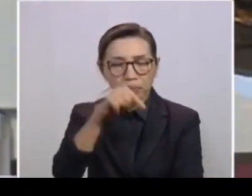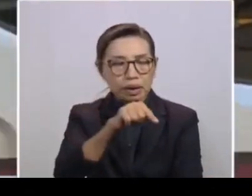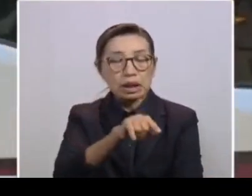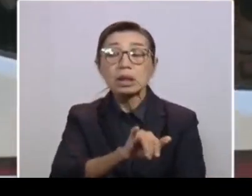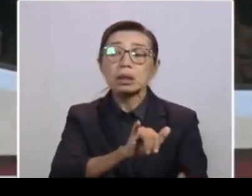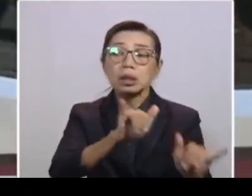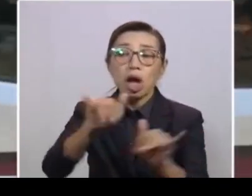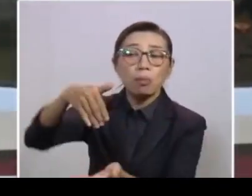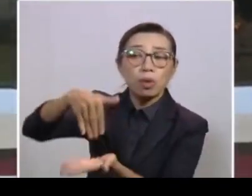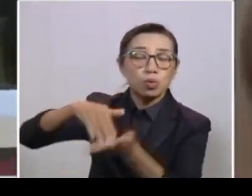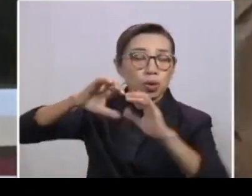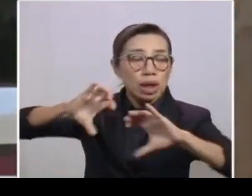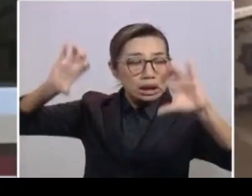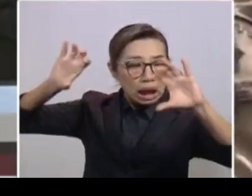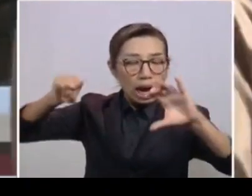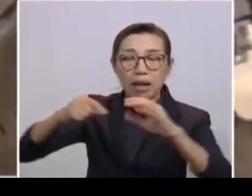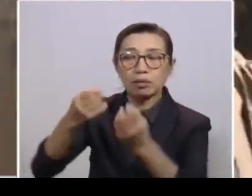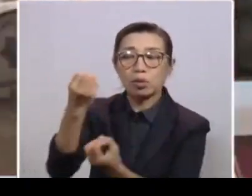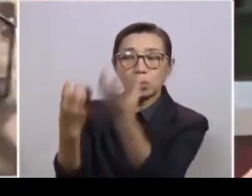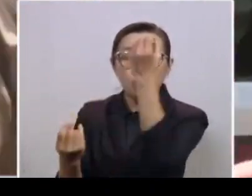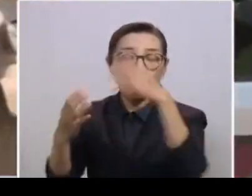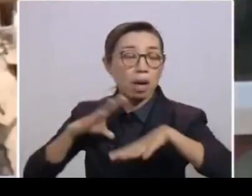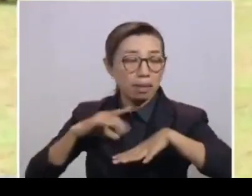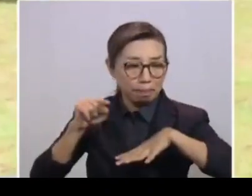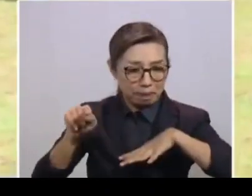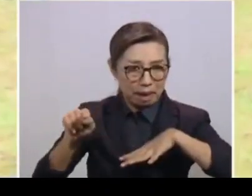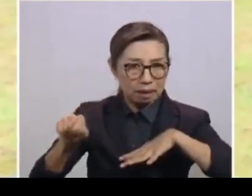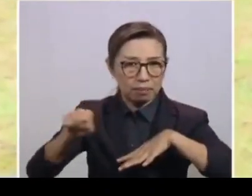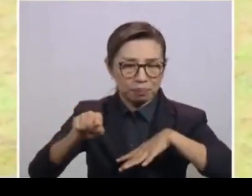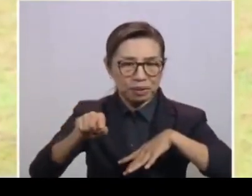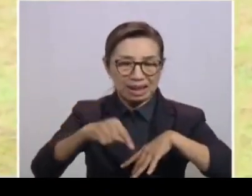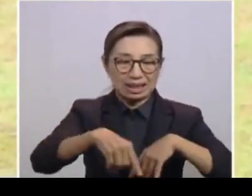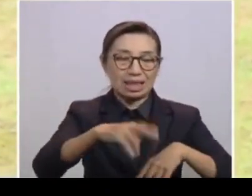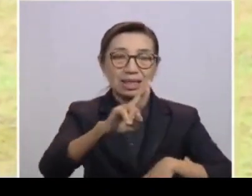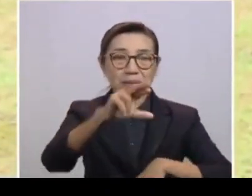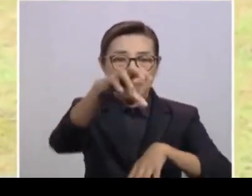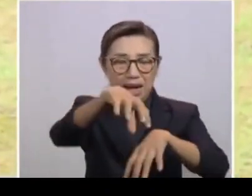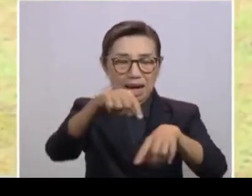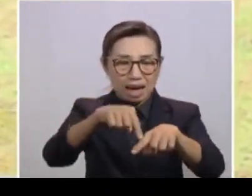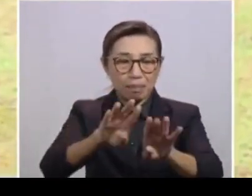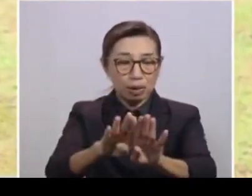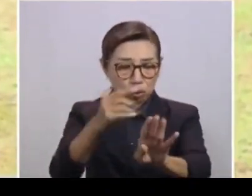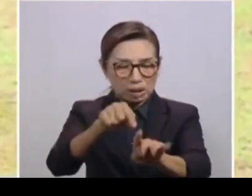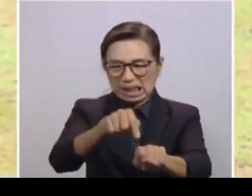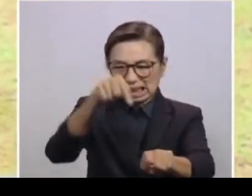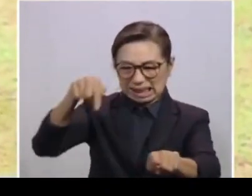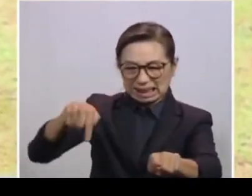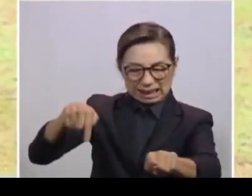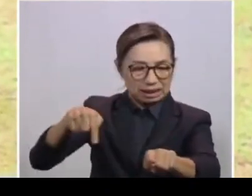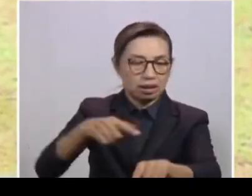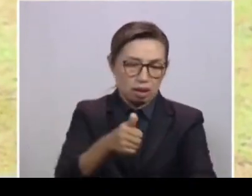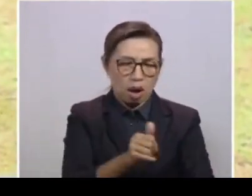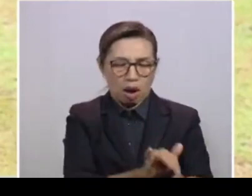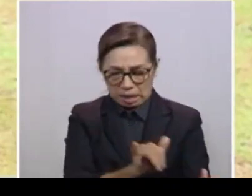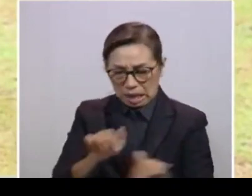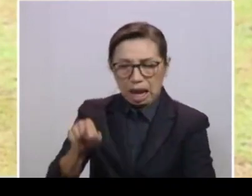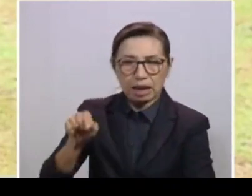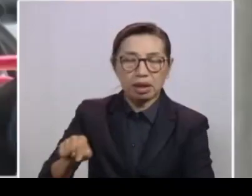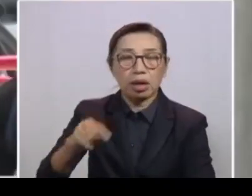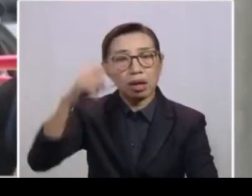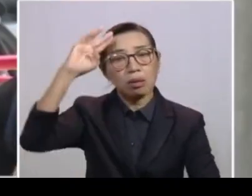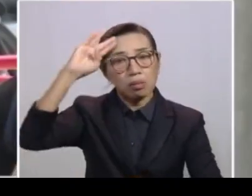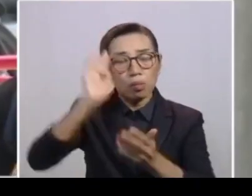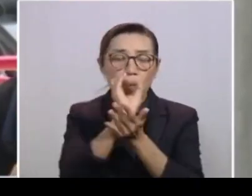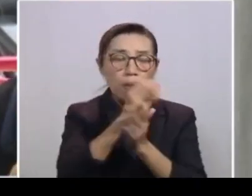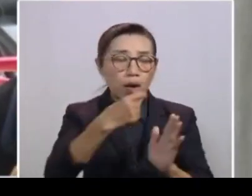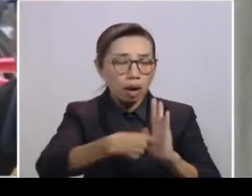สาธารณะศูนย์ราชการกรุงเทพมหานครเกียกกายซึ่งก็อยู่ฝั่งตรงข้ามกับประตูทางเข้าโดยทางเจ้าหน้าที่ตำรวจให้เหตุผล